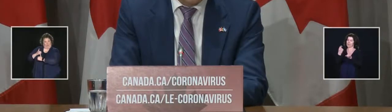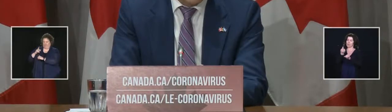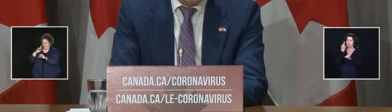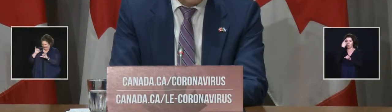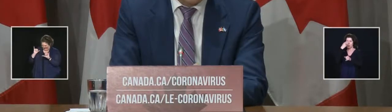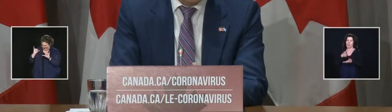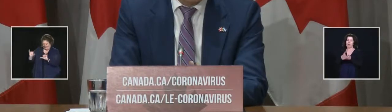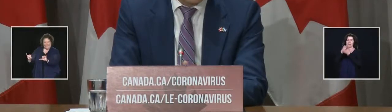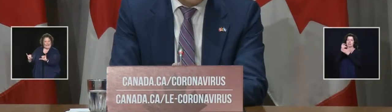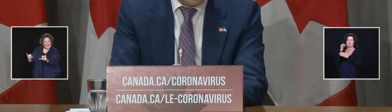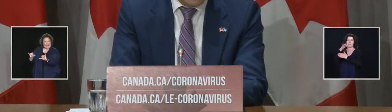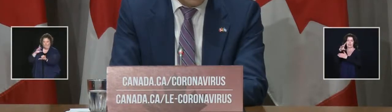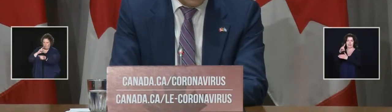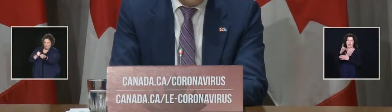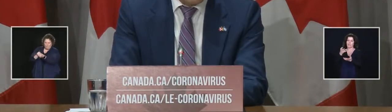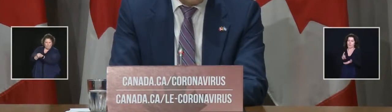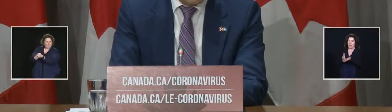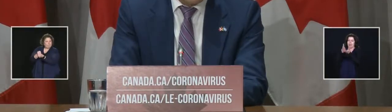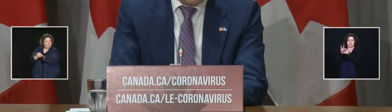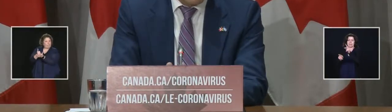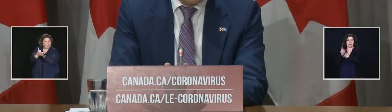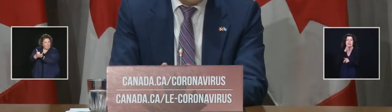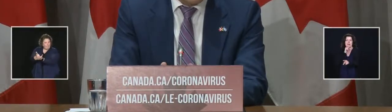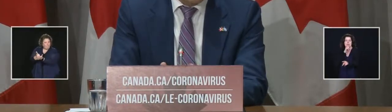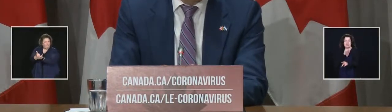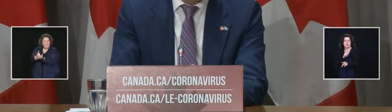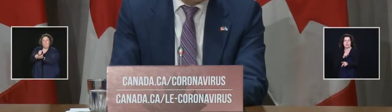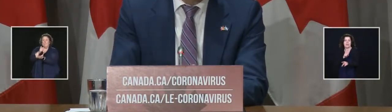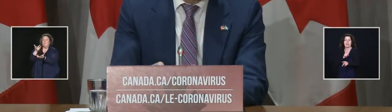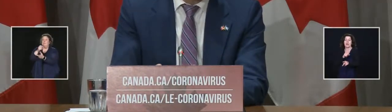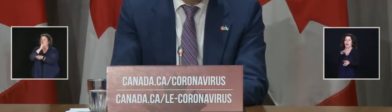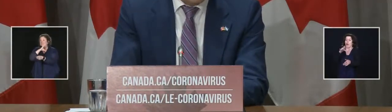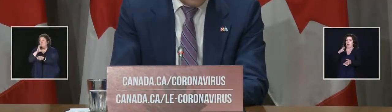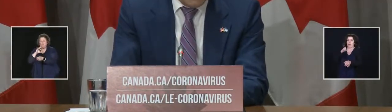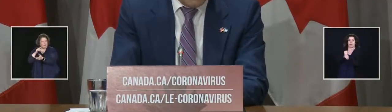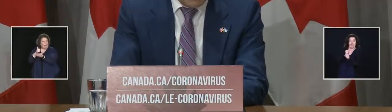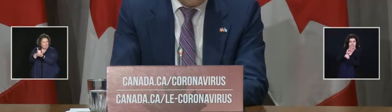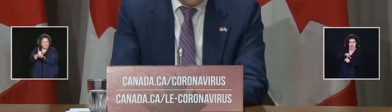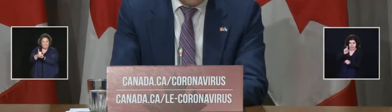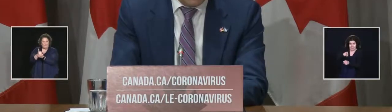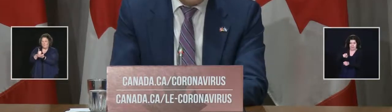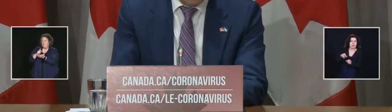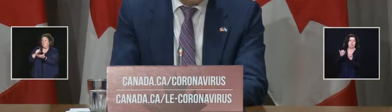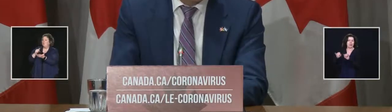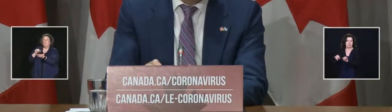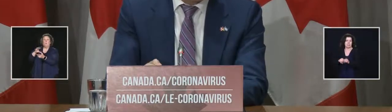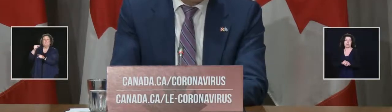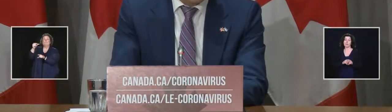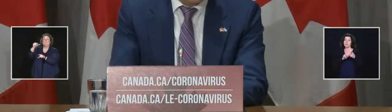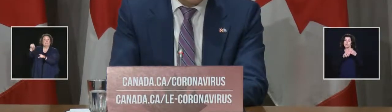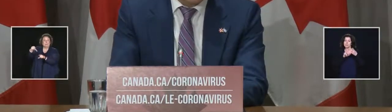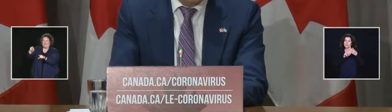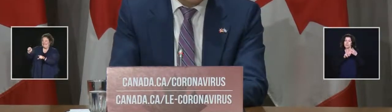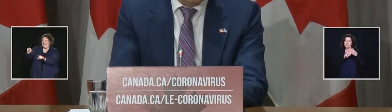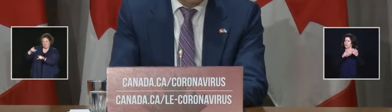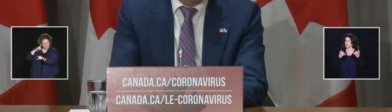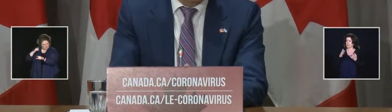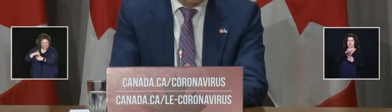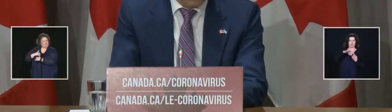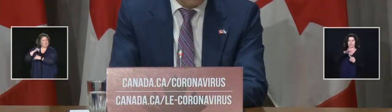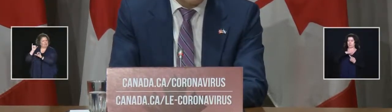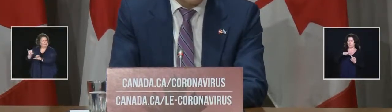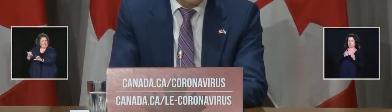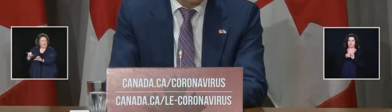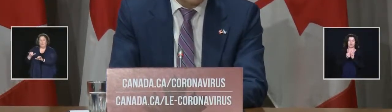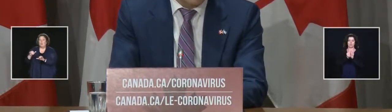et aussi longtemps que leur travail va être nécessaire. Mais la deuxième chose, c'est que les choses évoluent rapidement. Les conditions dans les CHSLD au Québec se